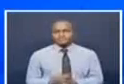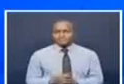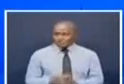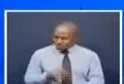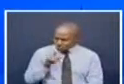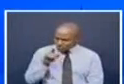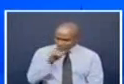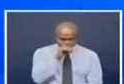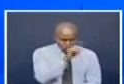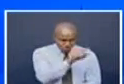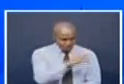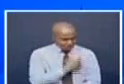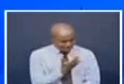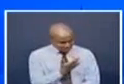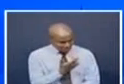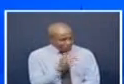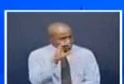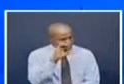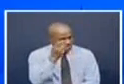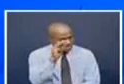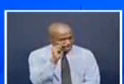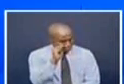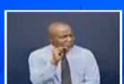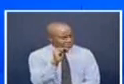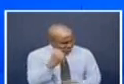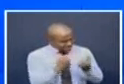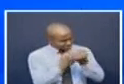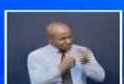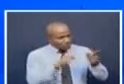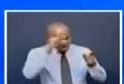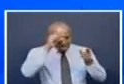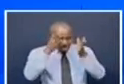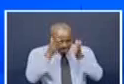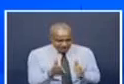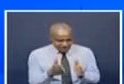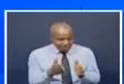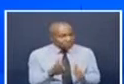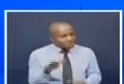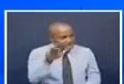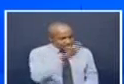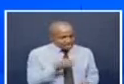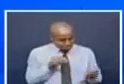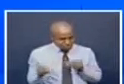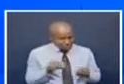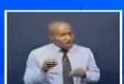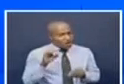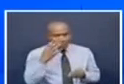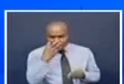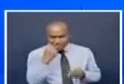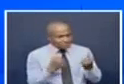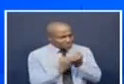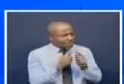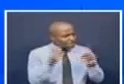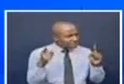ODM kinakupendelea wewe kama mgombea wa kiti cha ugavana katika kaunti ya Busia kinyume na bila